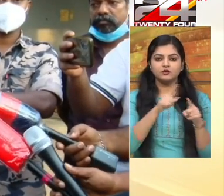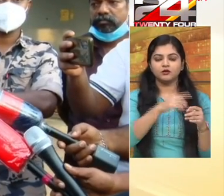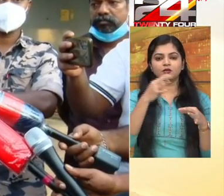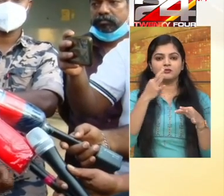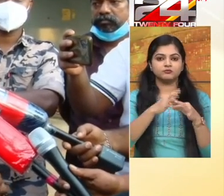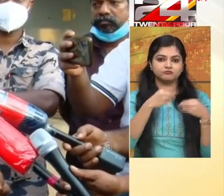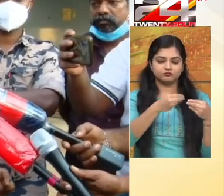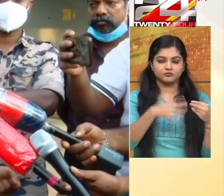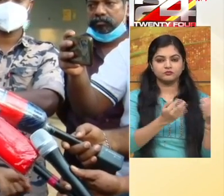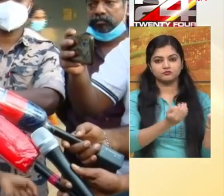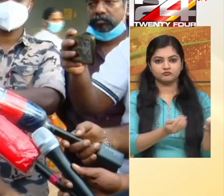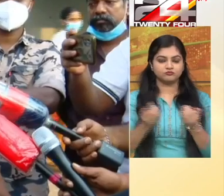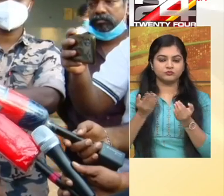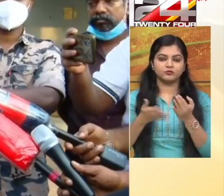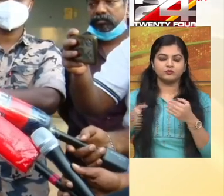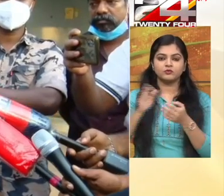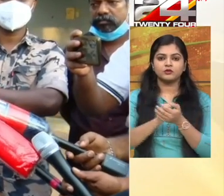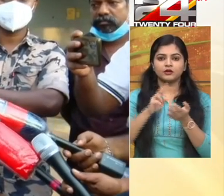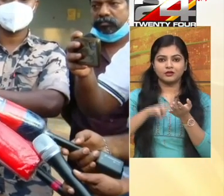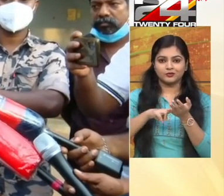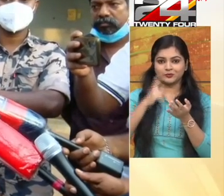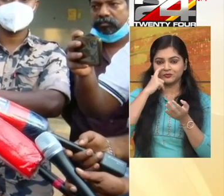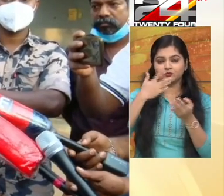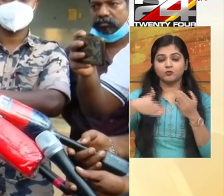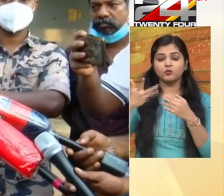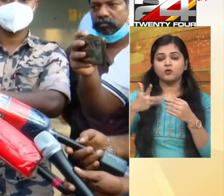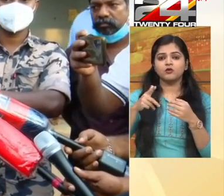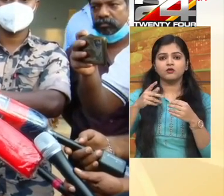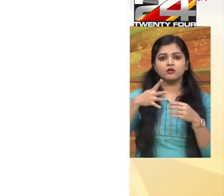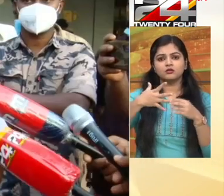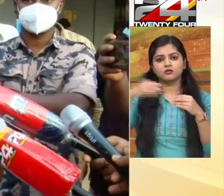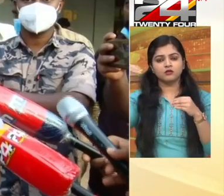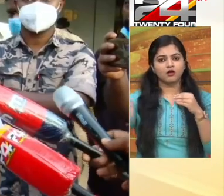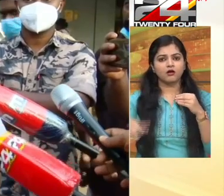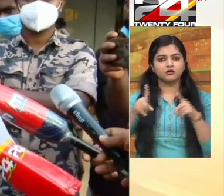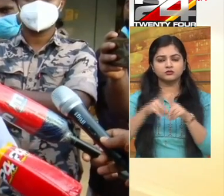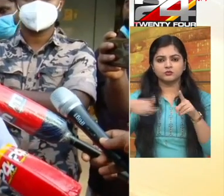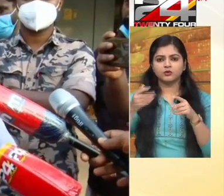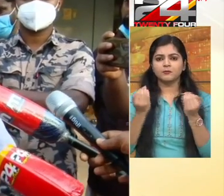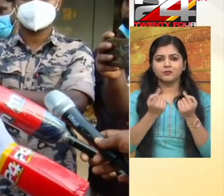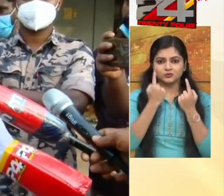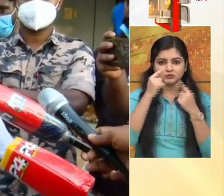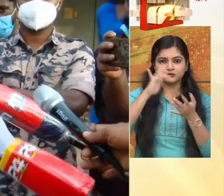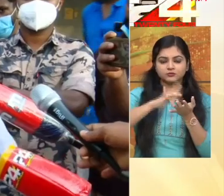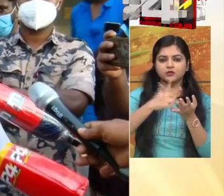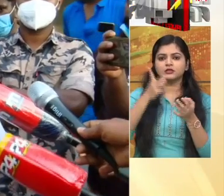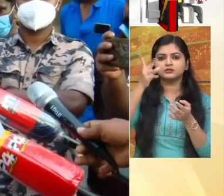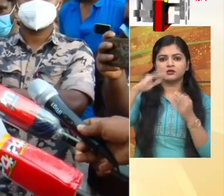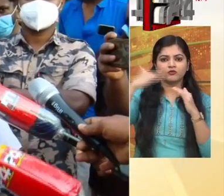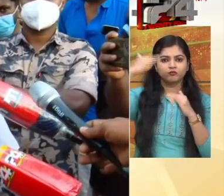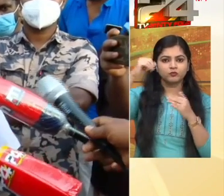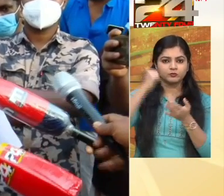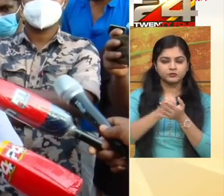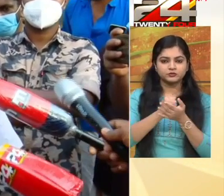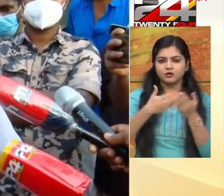നോക്കുന്നത് സെക്കൻഡ് ഫ്ലോറിലായിരുന്നു. ഇവർ ഗ്രൗണ്ട് ഫ്ലോറിലോട്ടാണ് ഇറങ്ങിയത്. അപ്പോഴാണ് സംശയം വന്നത്. ഞാൻ കണ്ടിട്ടുണ്ട് അവരെ, പക്ഷേ മാസ്ക് ഇട്ടുകൊണ്ട്